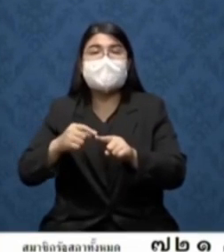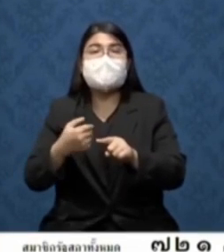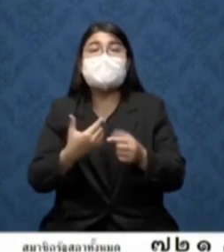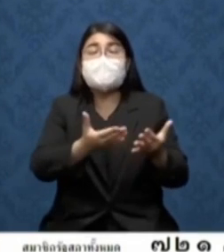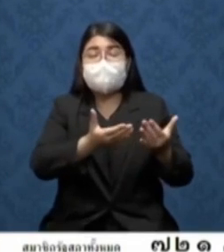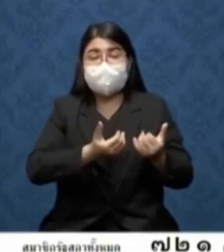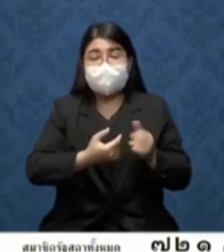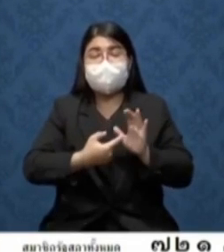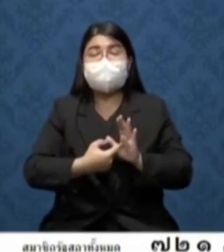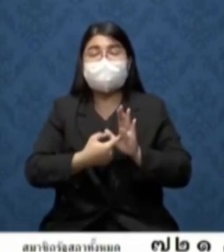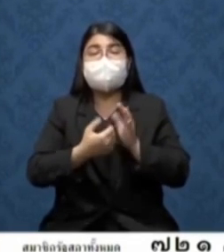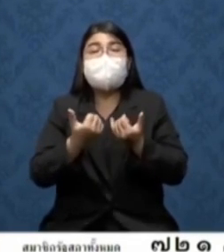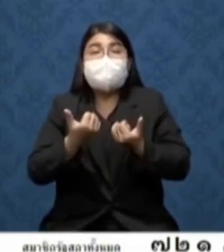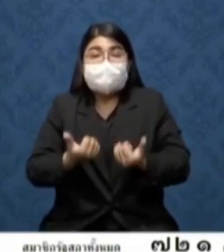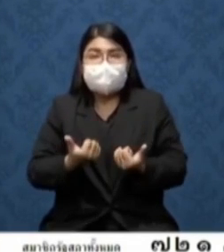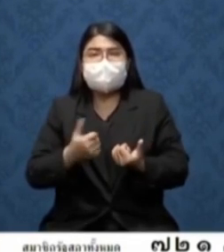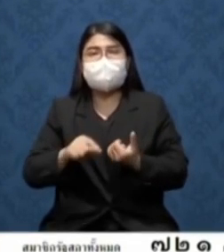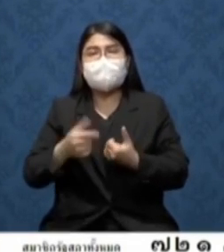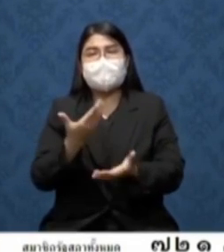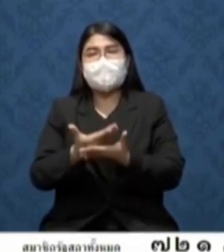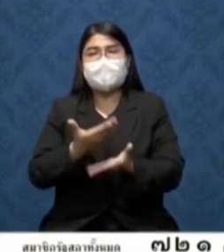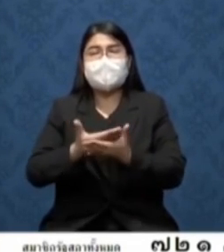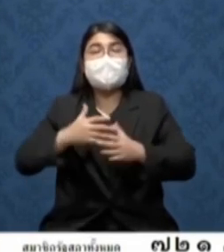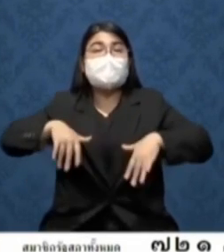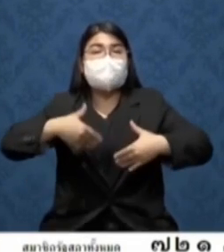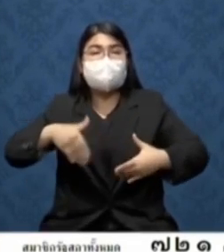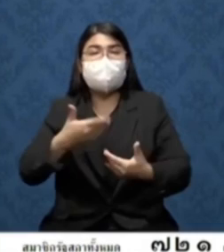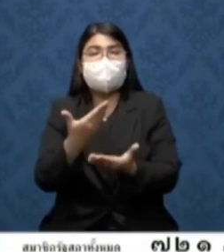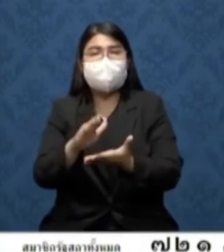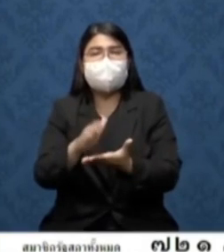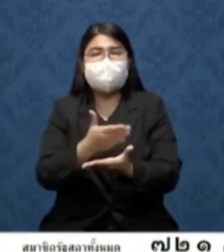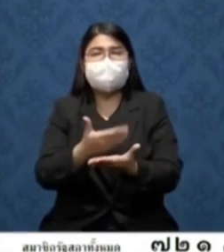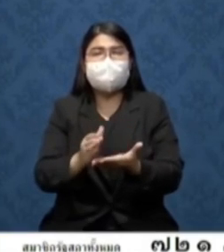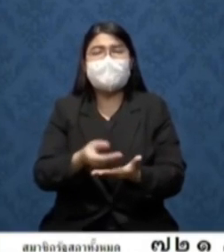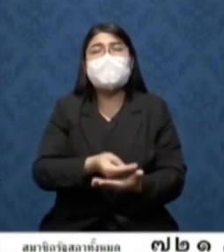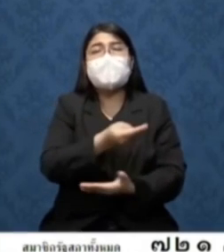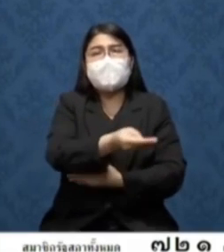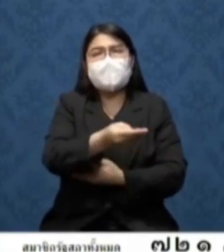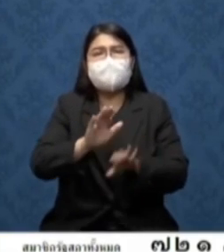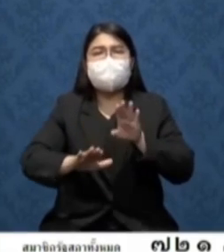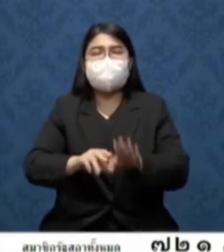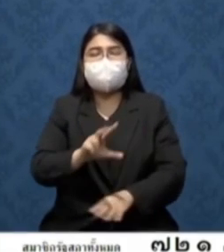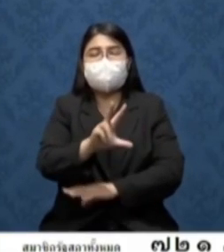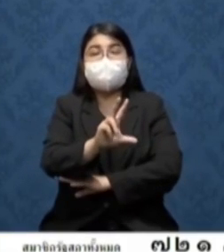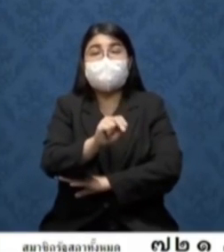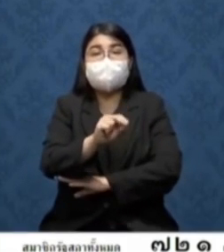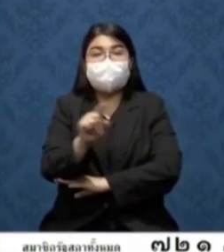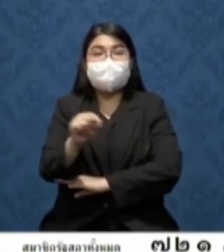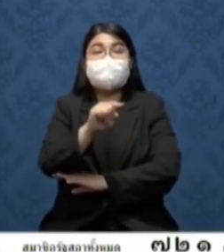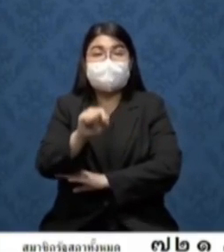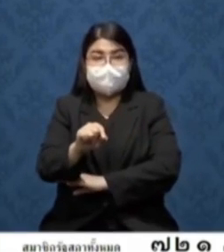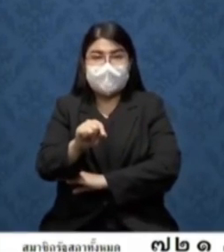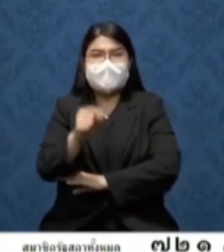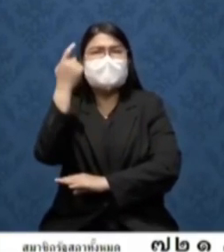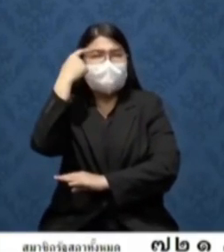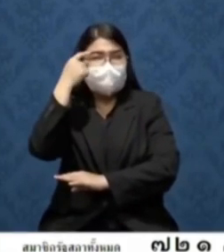บันที่แบ่งรายได้ให้ท้องถิ่นร้อยละ30เป็นร้อยละ50ในอนาค